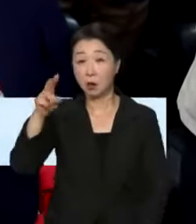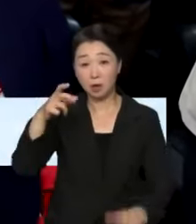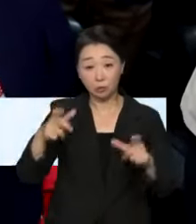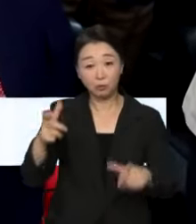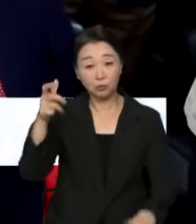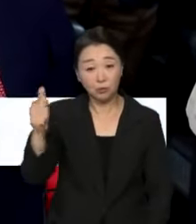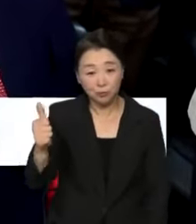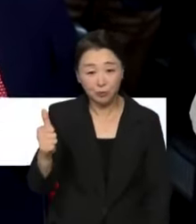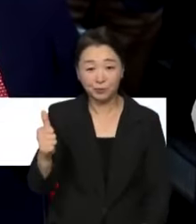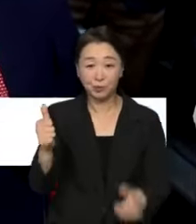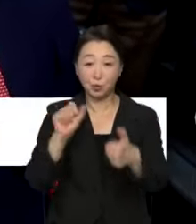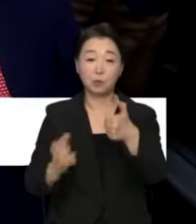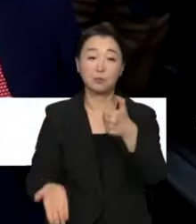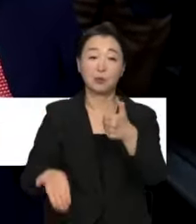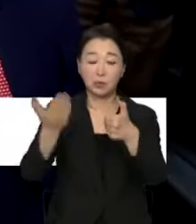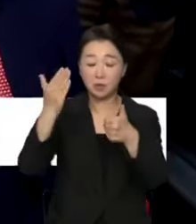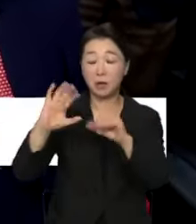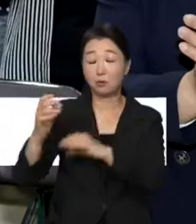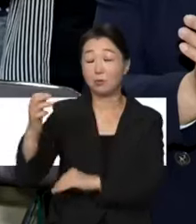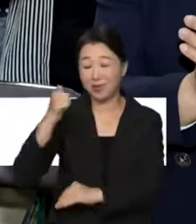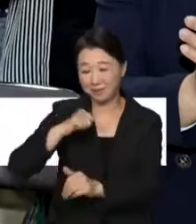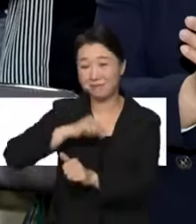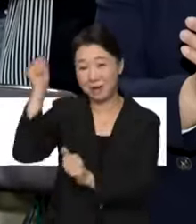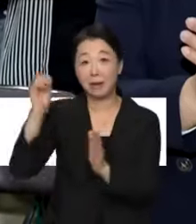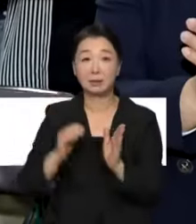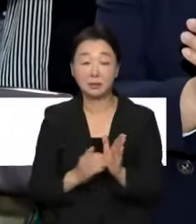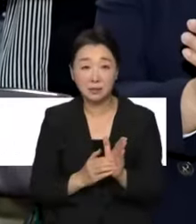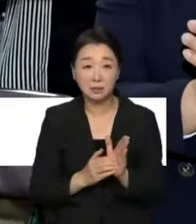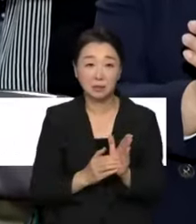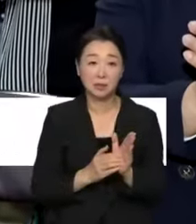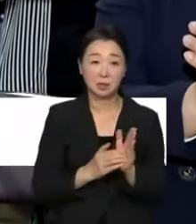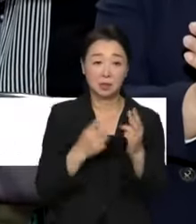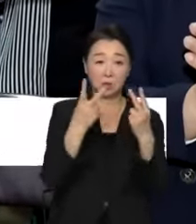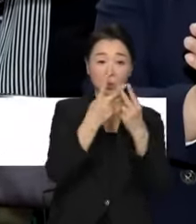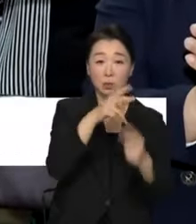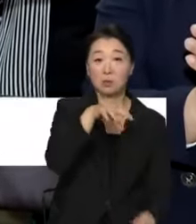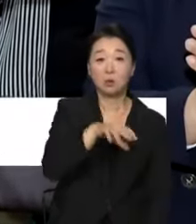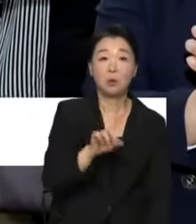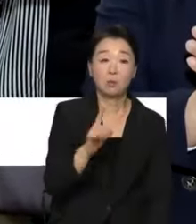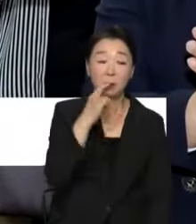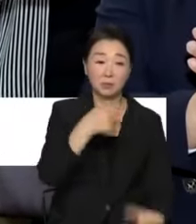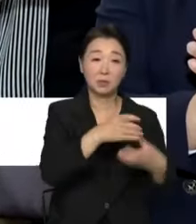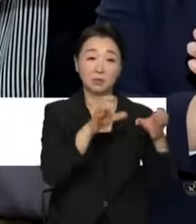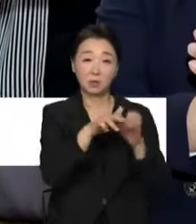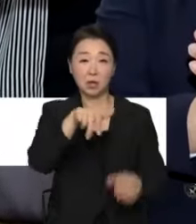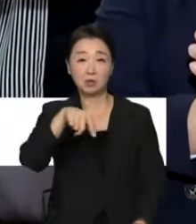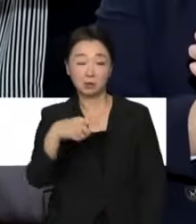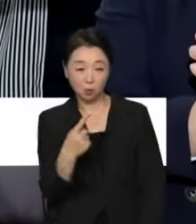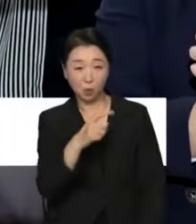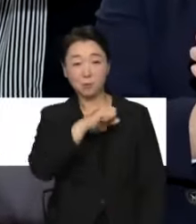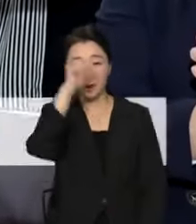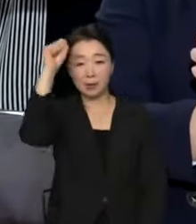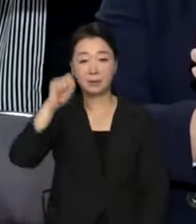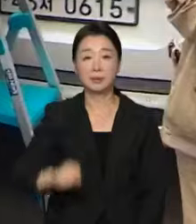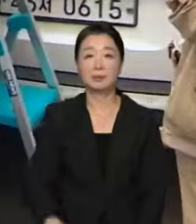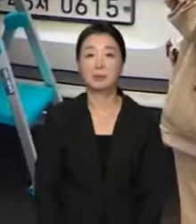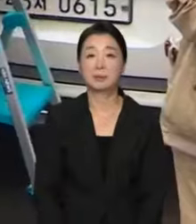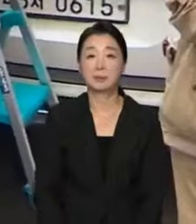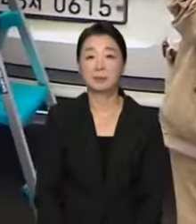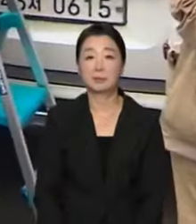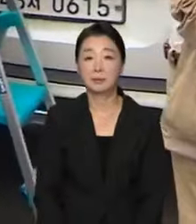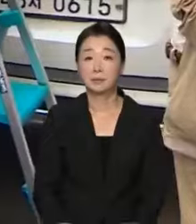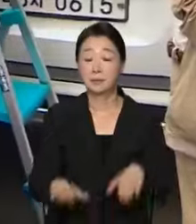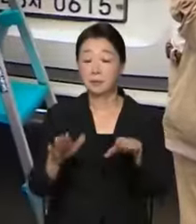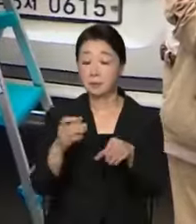득표한 국민의힘 박용철 후보가 뽑혔고 전남 곡성군수 선거에선 민주당 조상래 후보가 당선됐습니다.